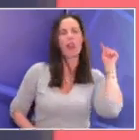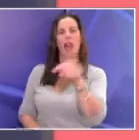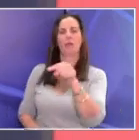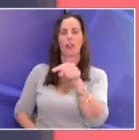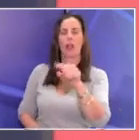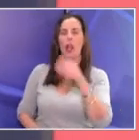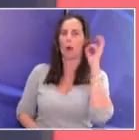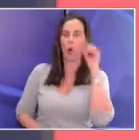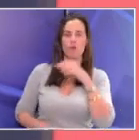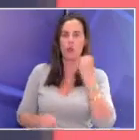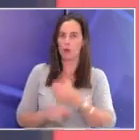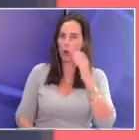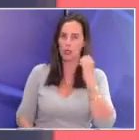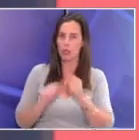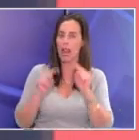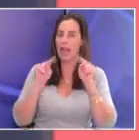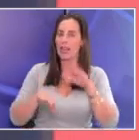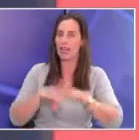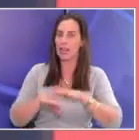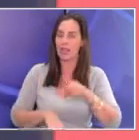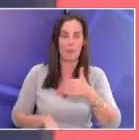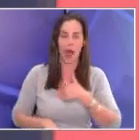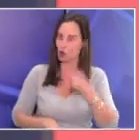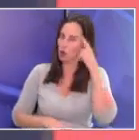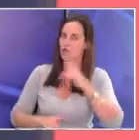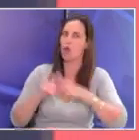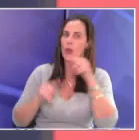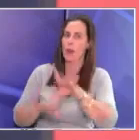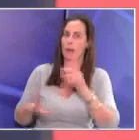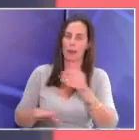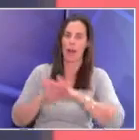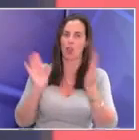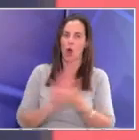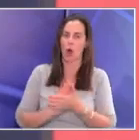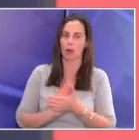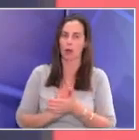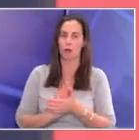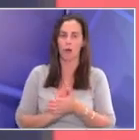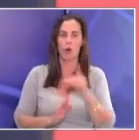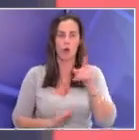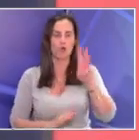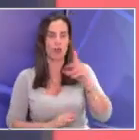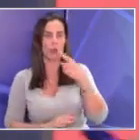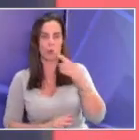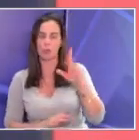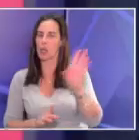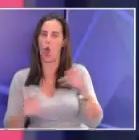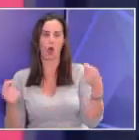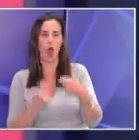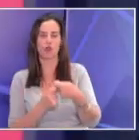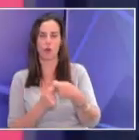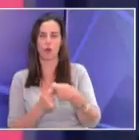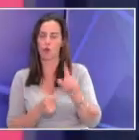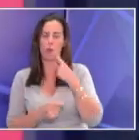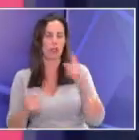אותן שוב על מישהי שעבדה מאוד קשה להגיע בתפקידה, גם אם אני חולקת עליה בכמעט הכל. לטענתו הוא אומר שזה לא קשור.